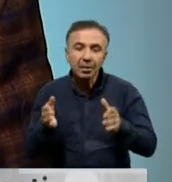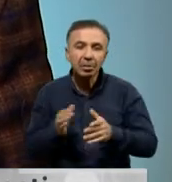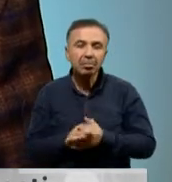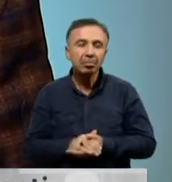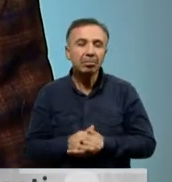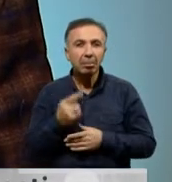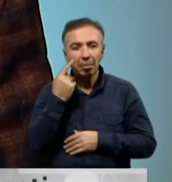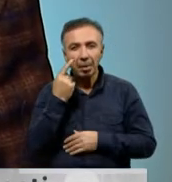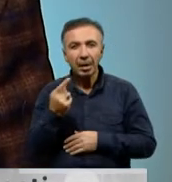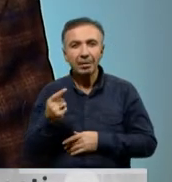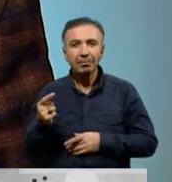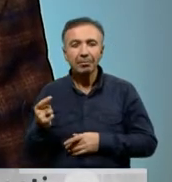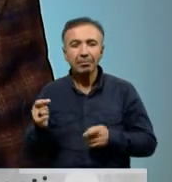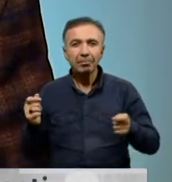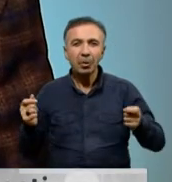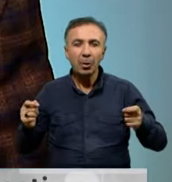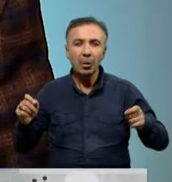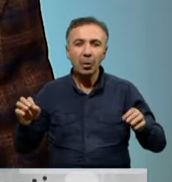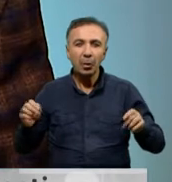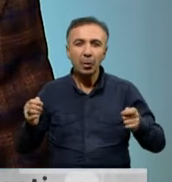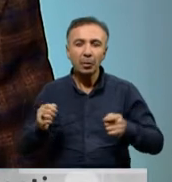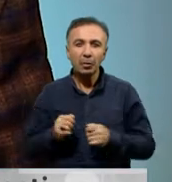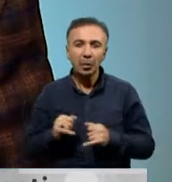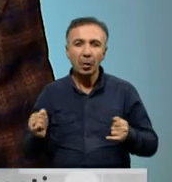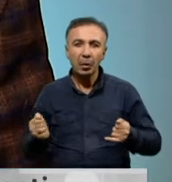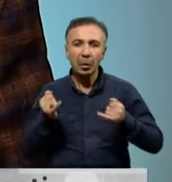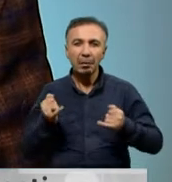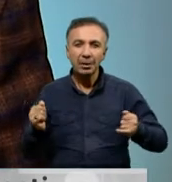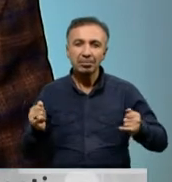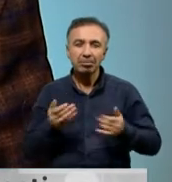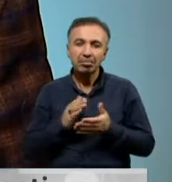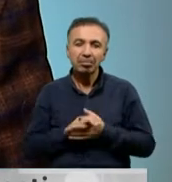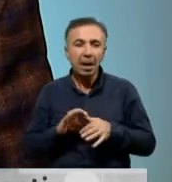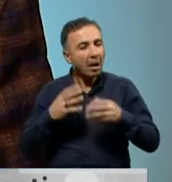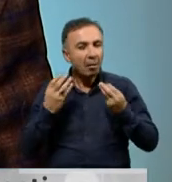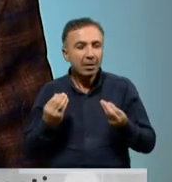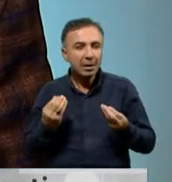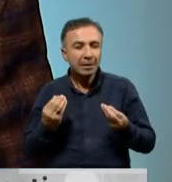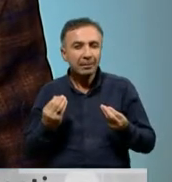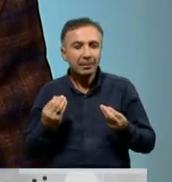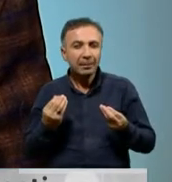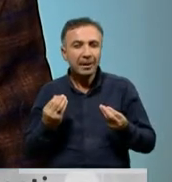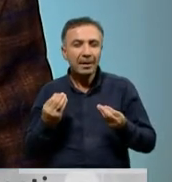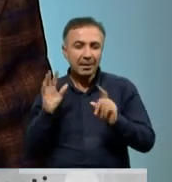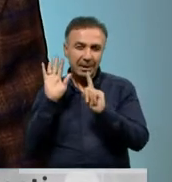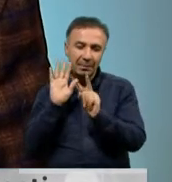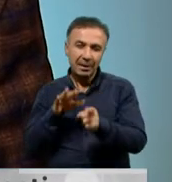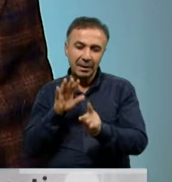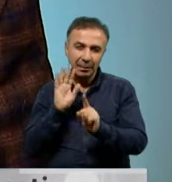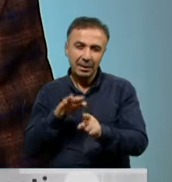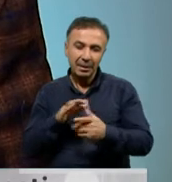bakalım bilmem ne oyun havası ne olacak Cemaatle namaz mı kılacak mı